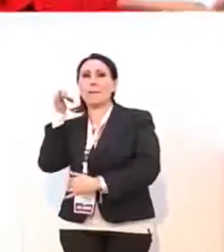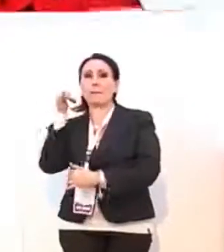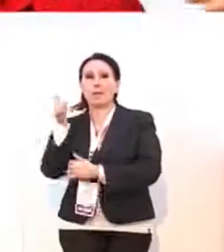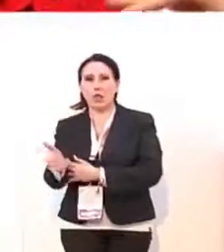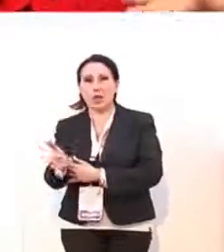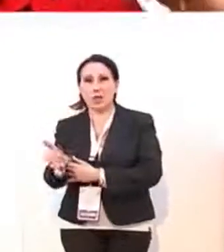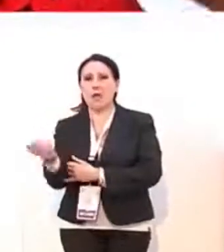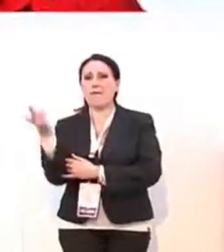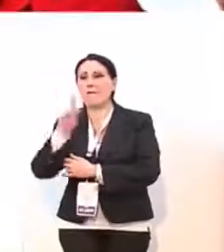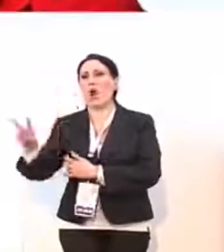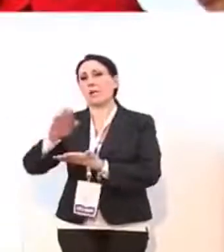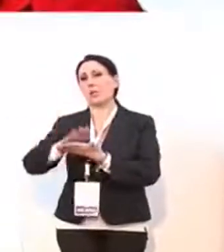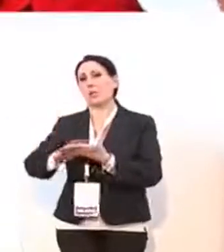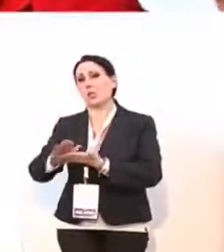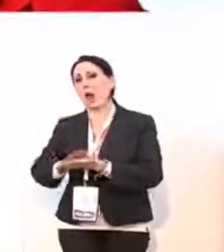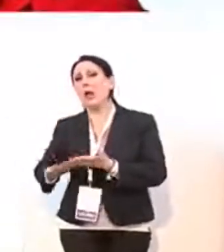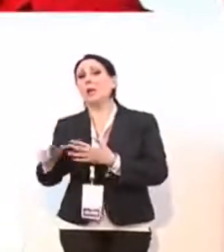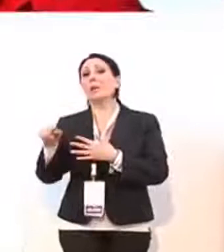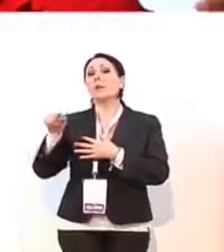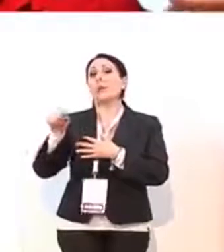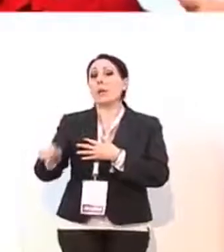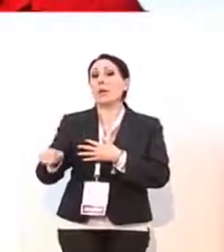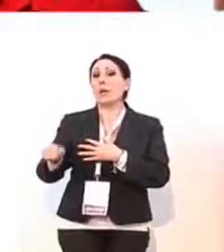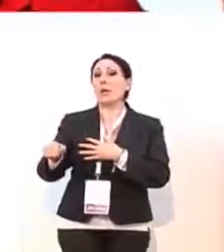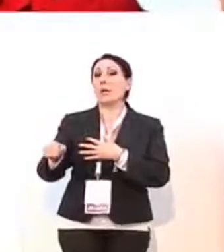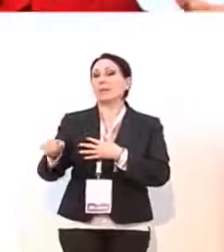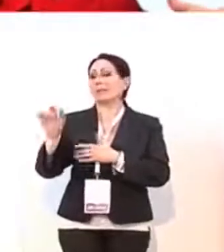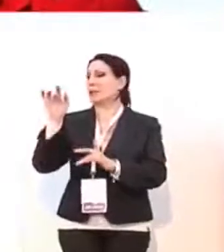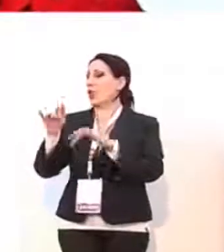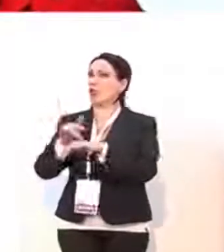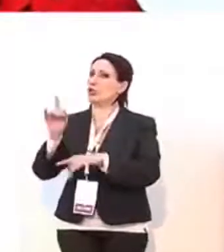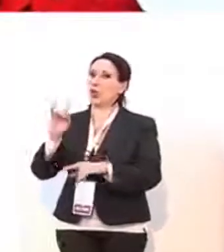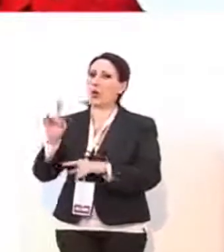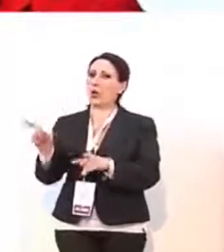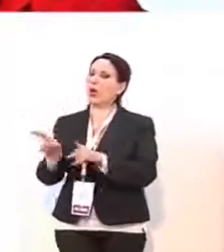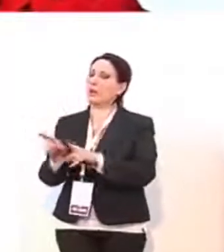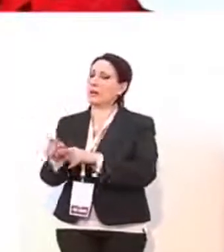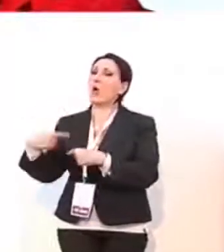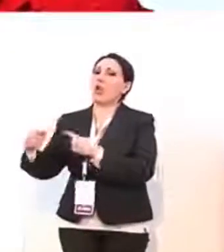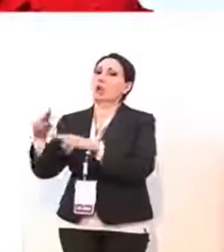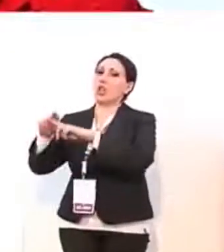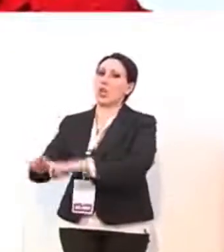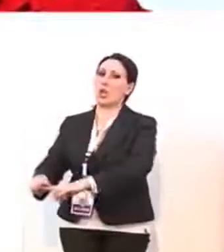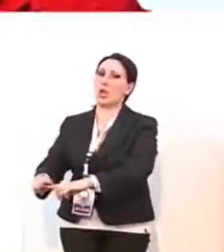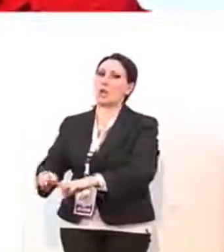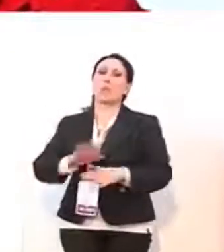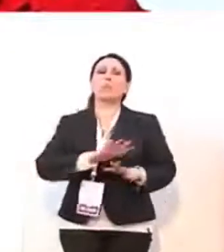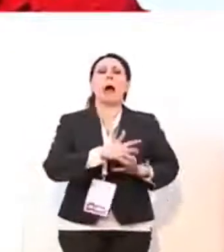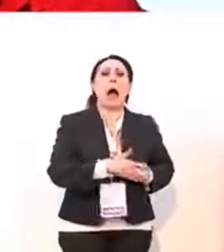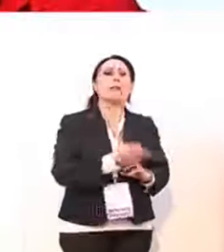stupri. Quelli non li stiamo, diciamo così, intaccando, però il resto della violenza si